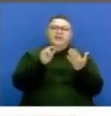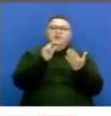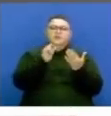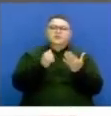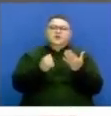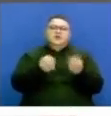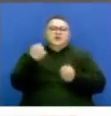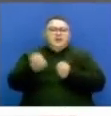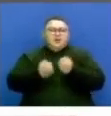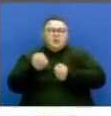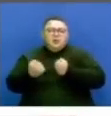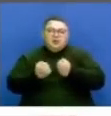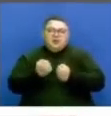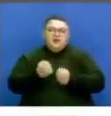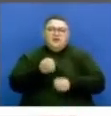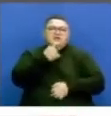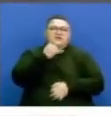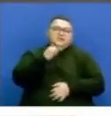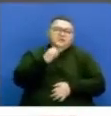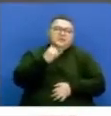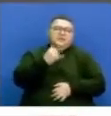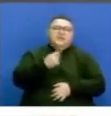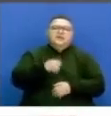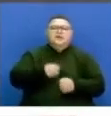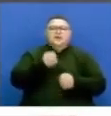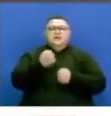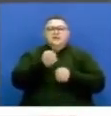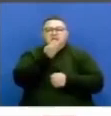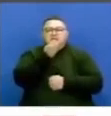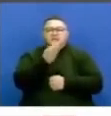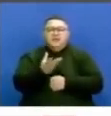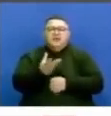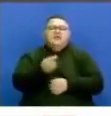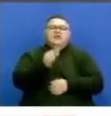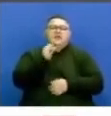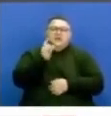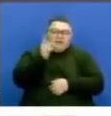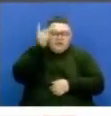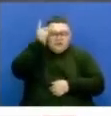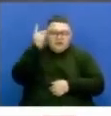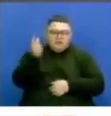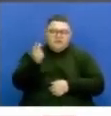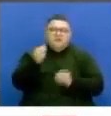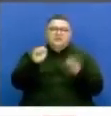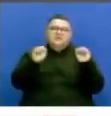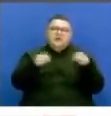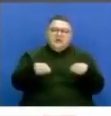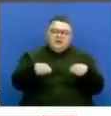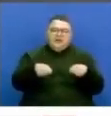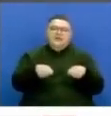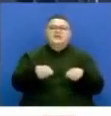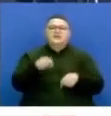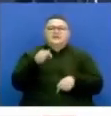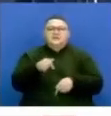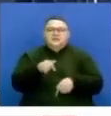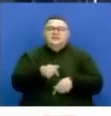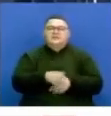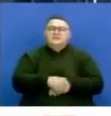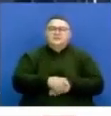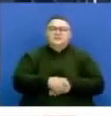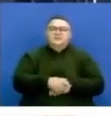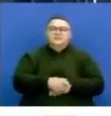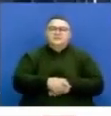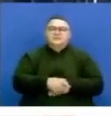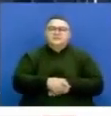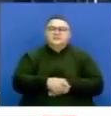dilangsungkan. Namun seperti yang tadi saya sampaikan, dalam resolusi yang disepakati di sidang Majelis Umum Darurat yang ke-10